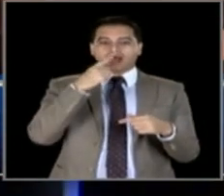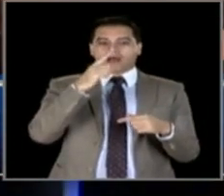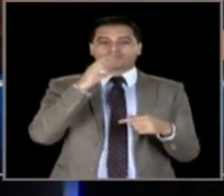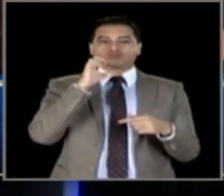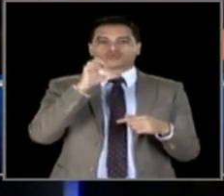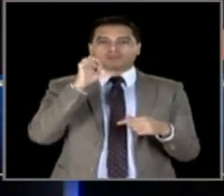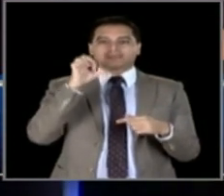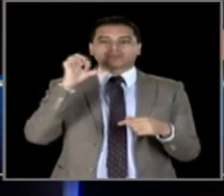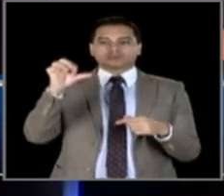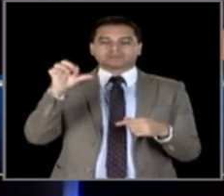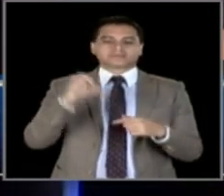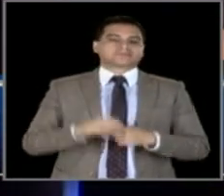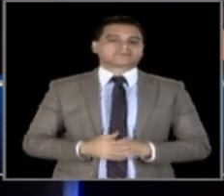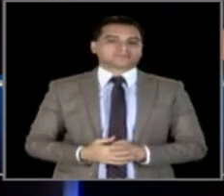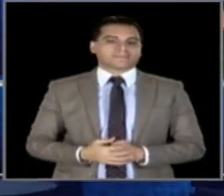1999؟